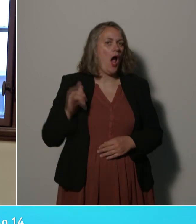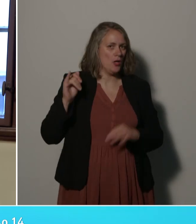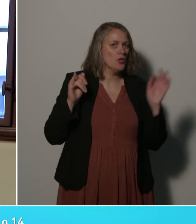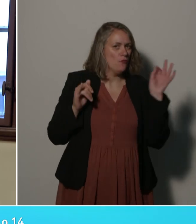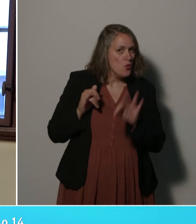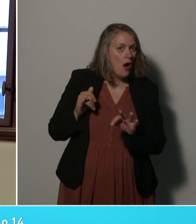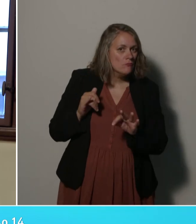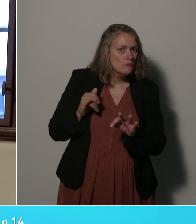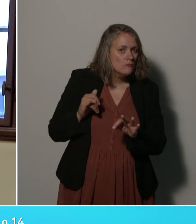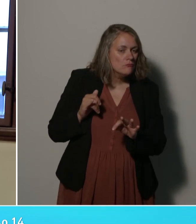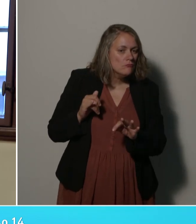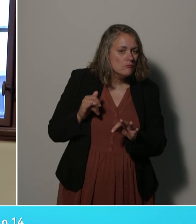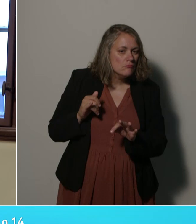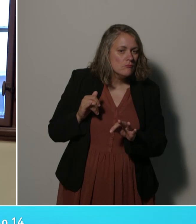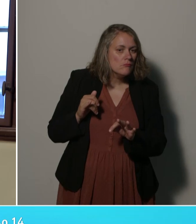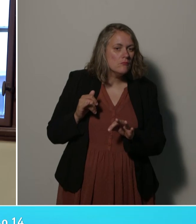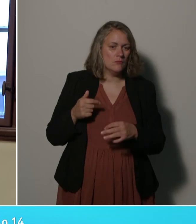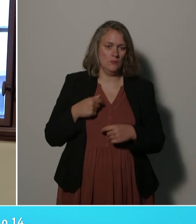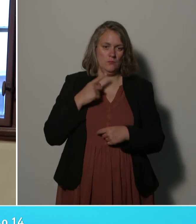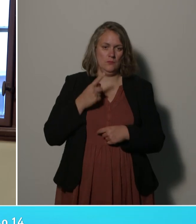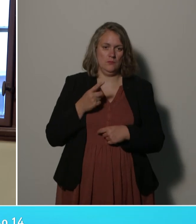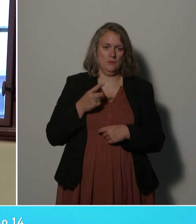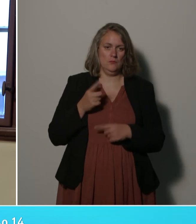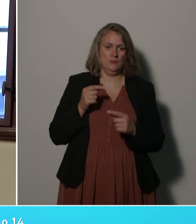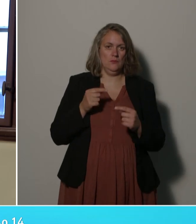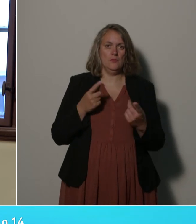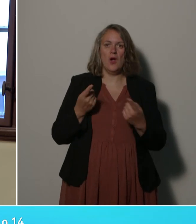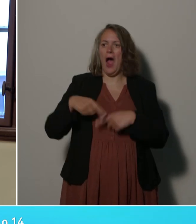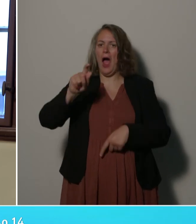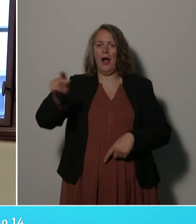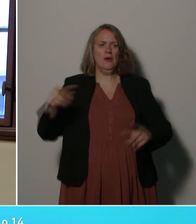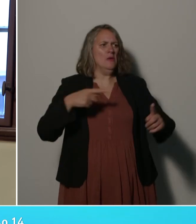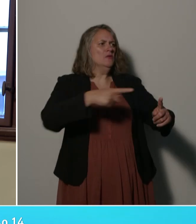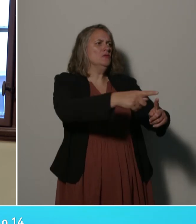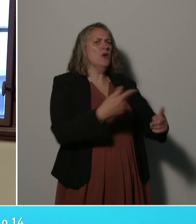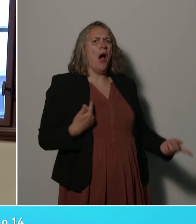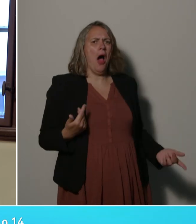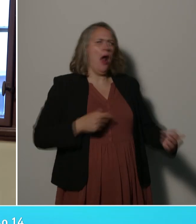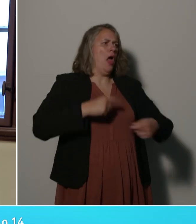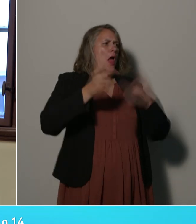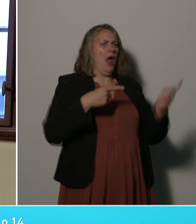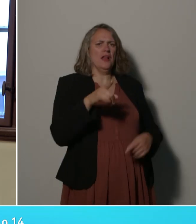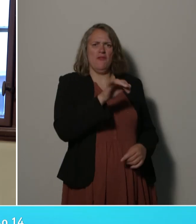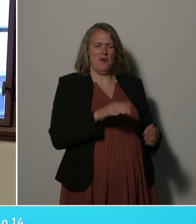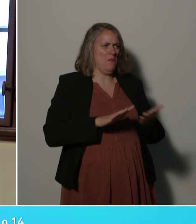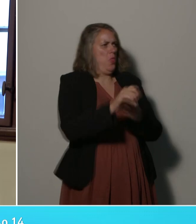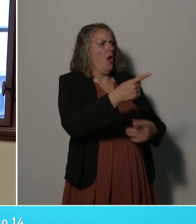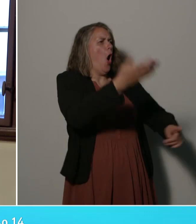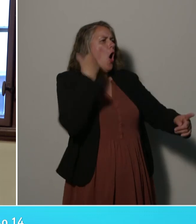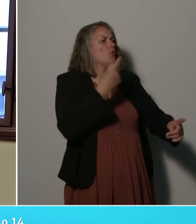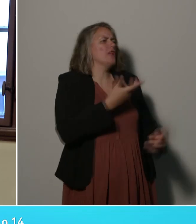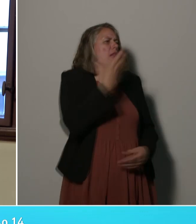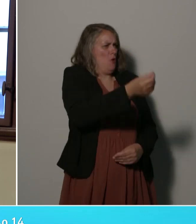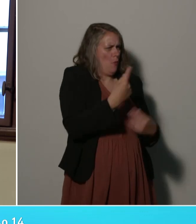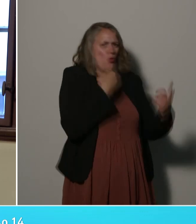und dann eben, würde ich jetzt mal sagen, diffamiert wurde. Von wegen, da ist doch Geld im Spiel, wenn man kann sich doch hier nicht dafür aussprechen. Das sind wirklich